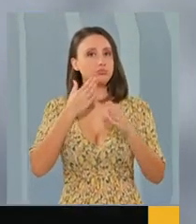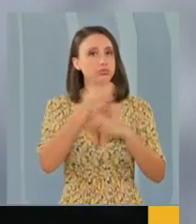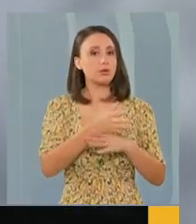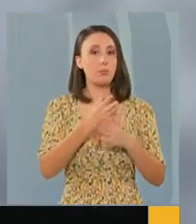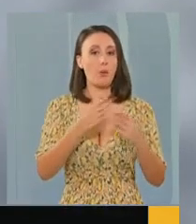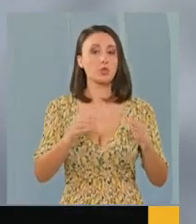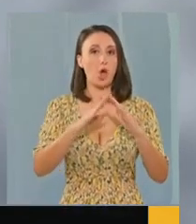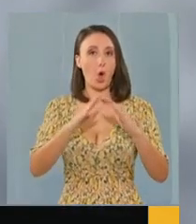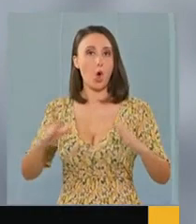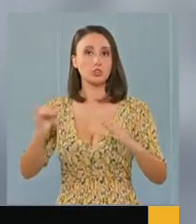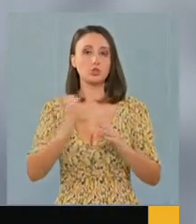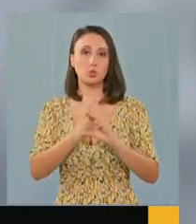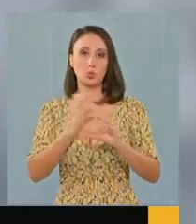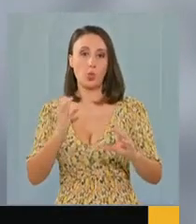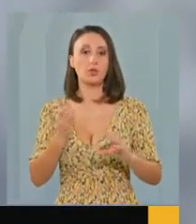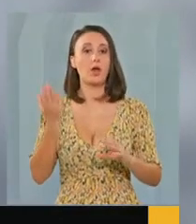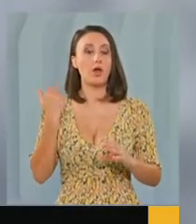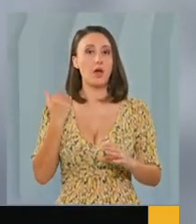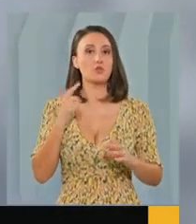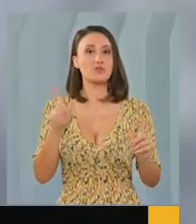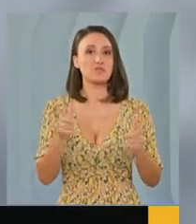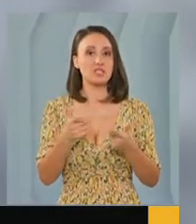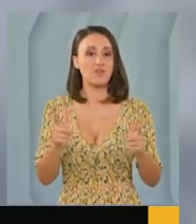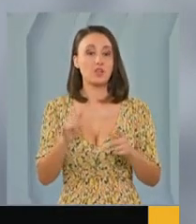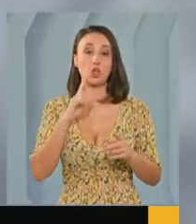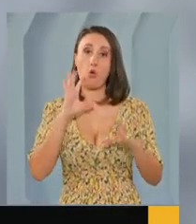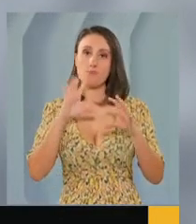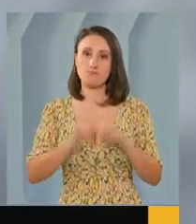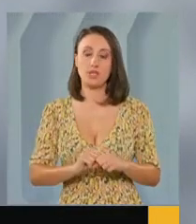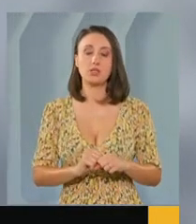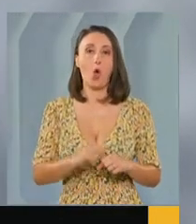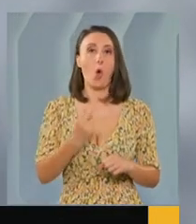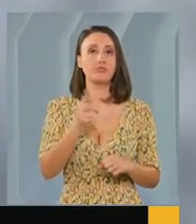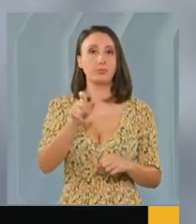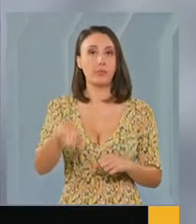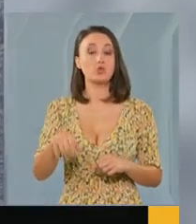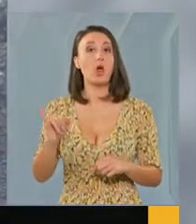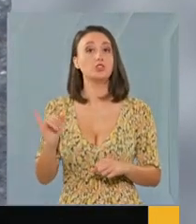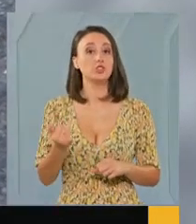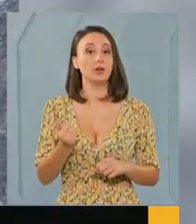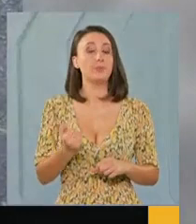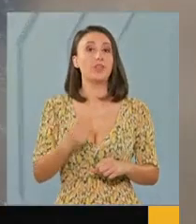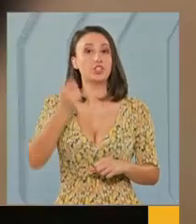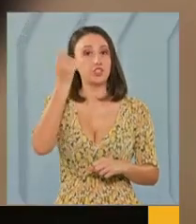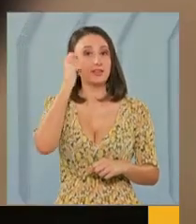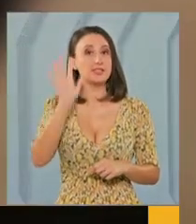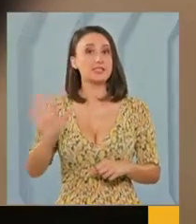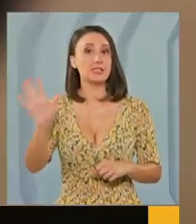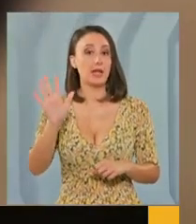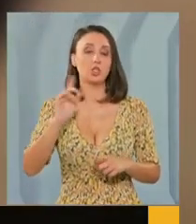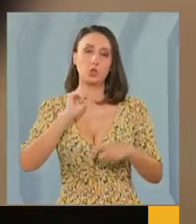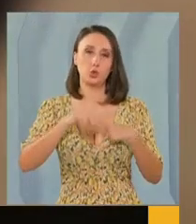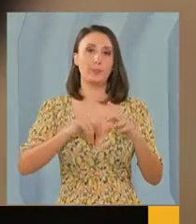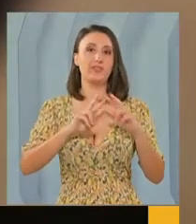în mai multe corturi și rulote aflate pe raza festivalului și au prins în flagrant 8 persoane, dintre care și cetățeni străini. În